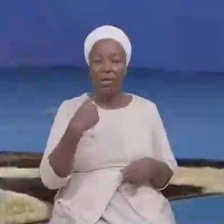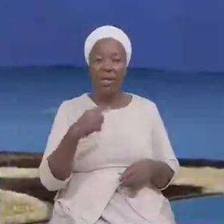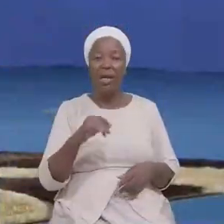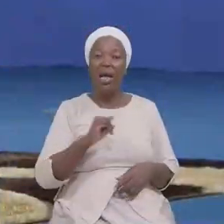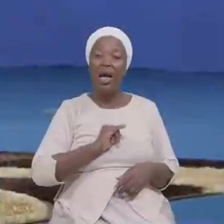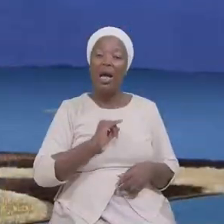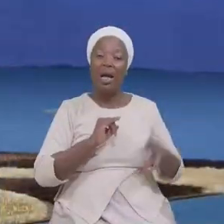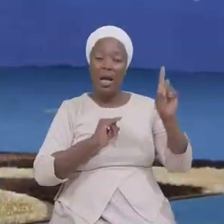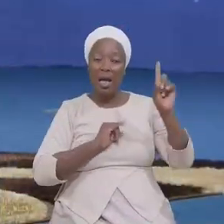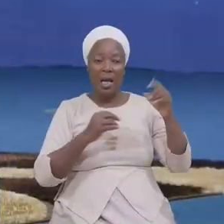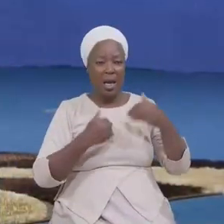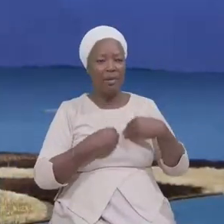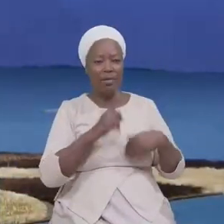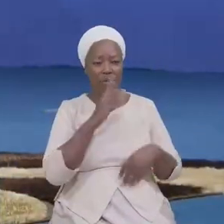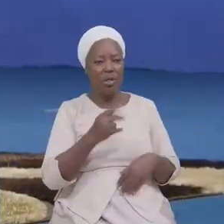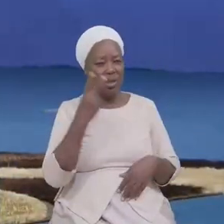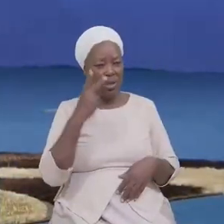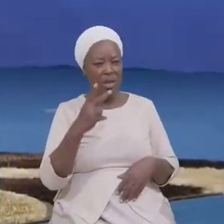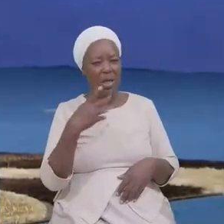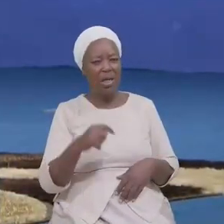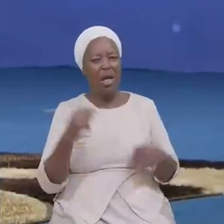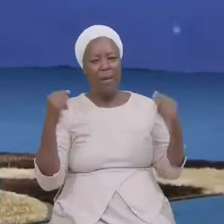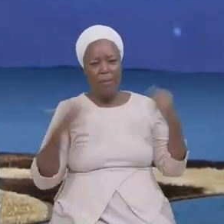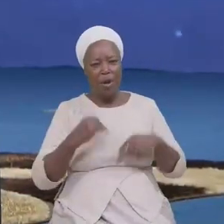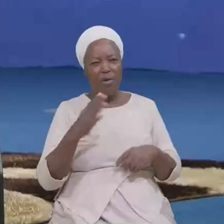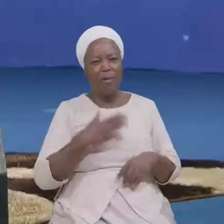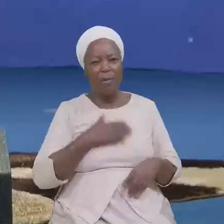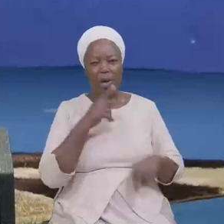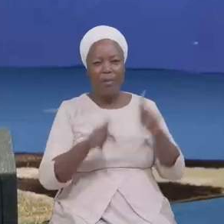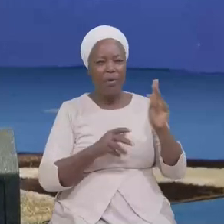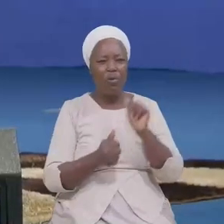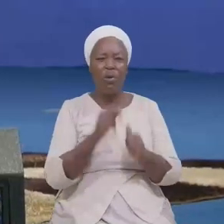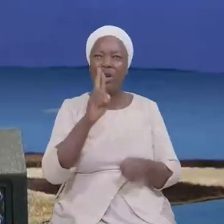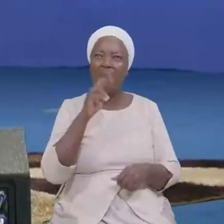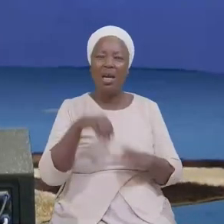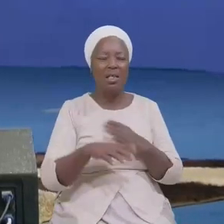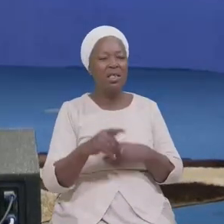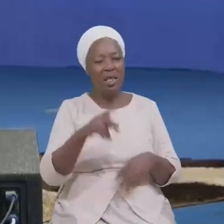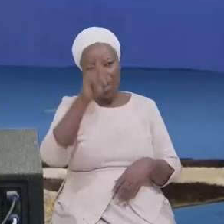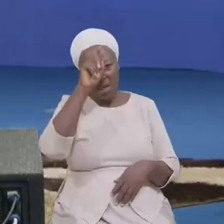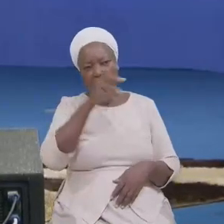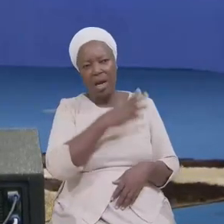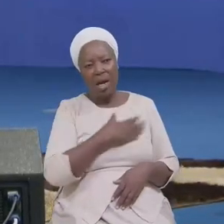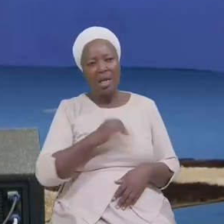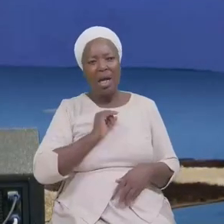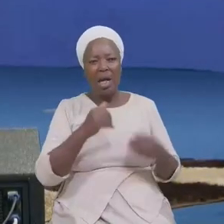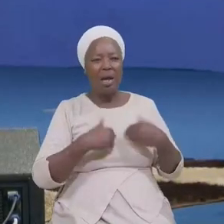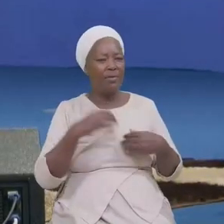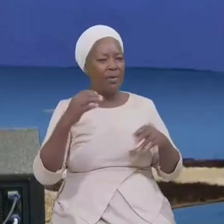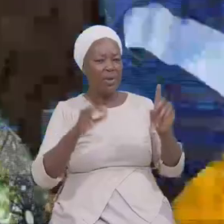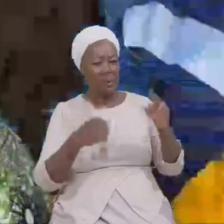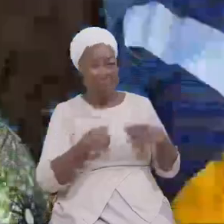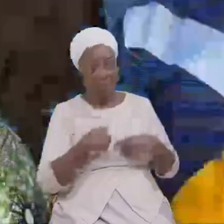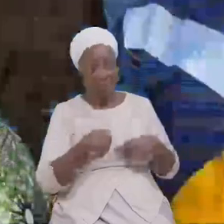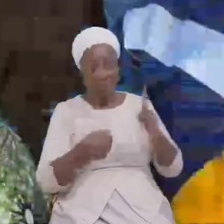Dieu dit, J'ai vu la souffrance de mon peuple qui est en